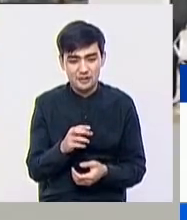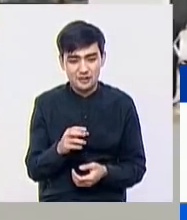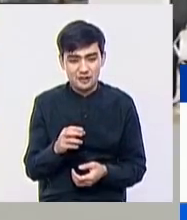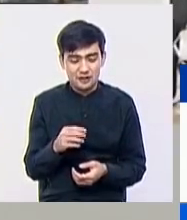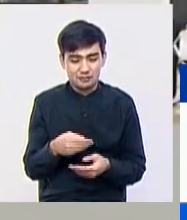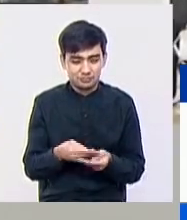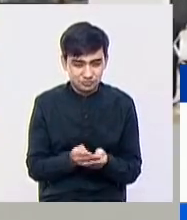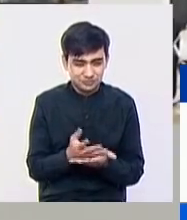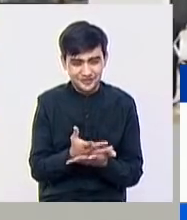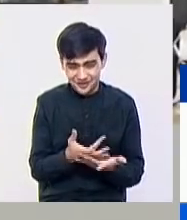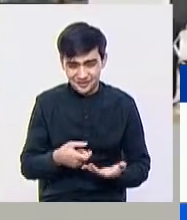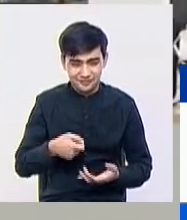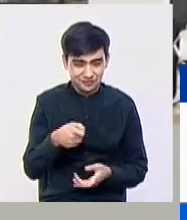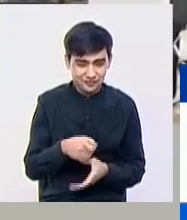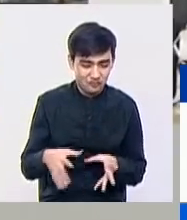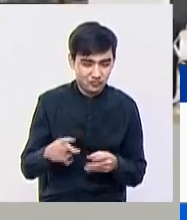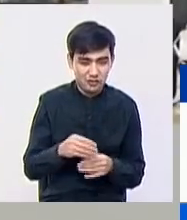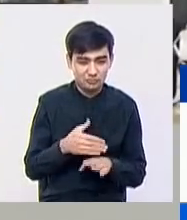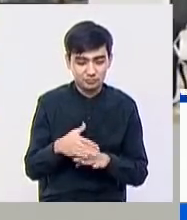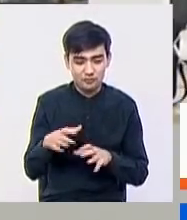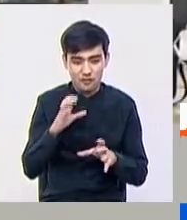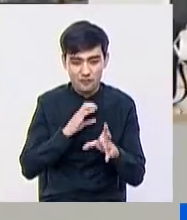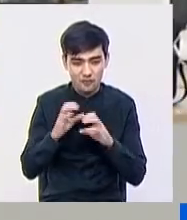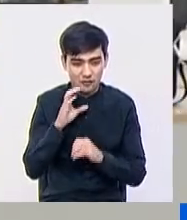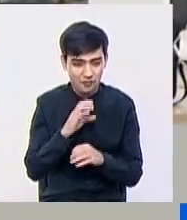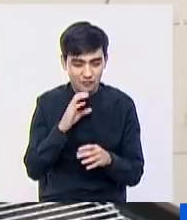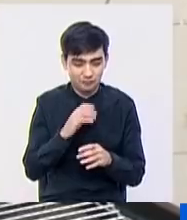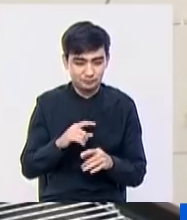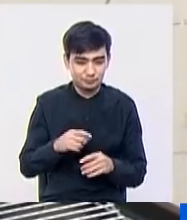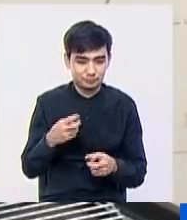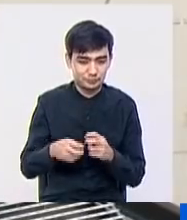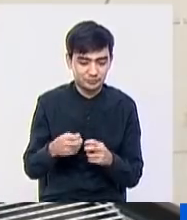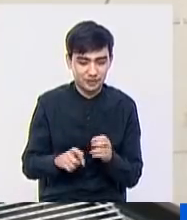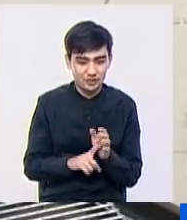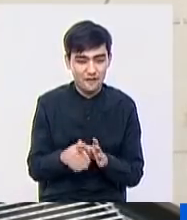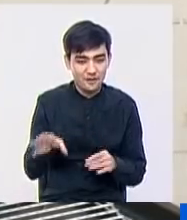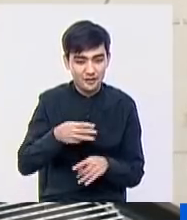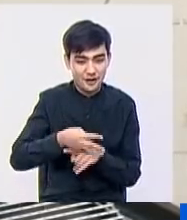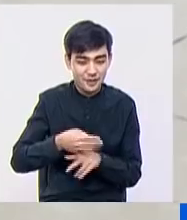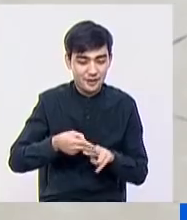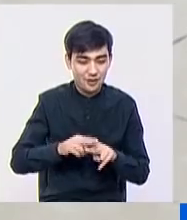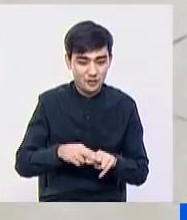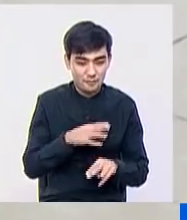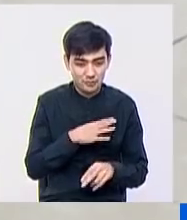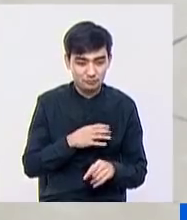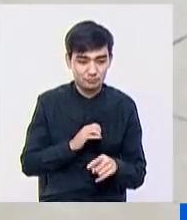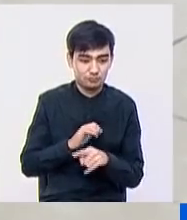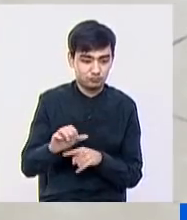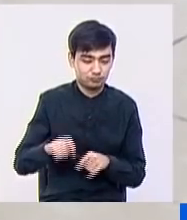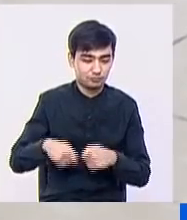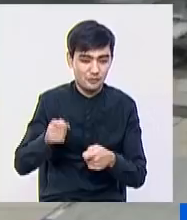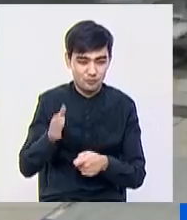и чайники, сковородки. Выносили все подряд и уже занимались погромами. Все записи с камер видеонаблюдения будут